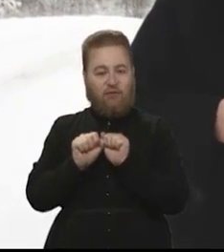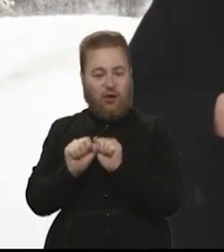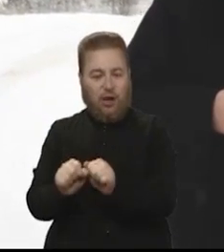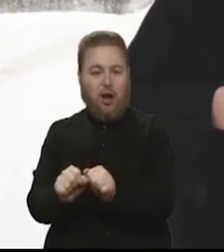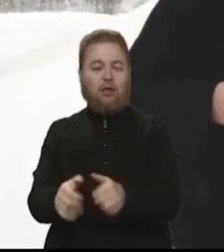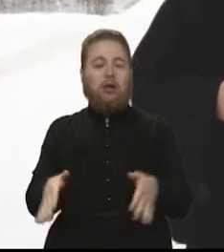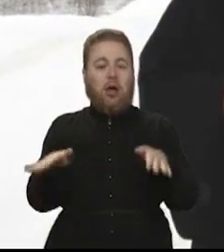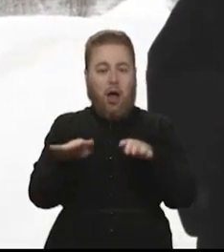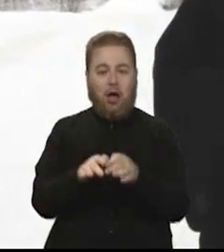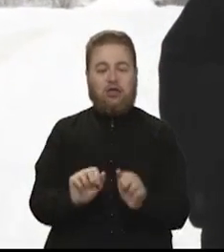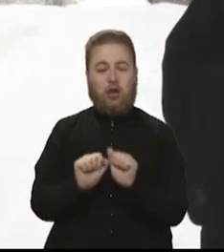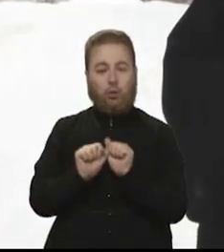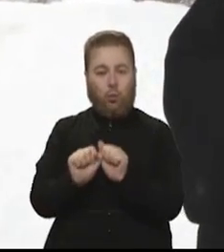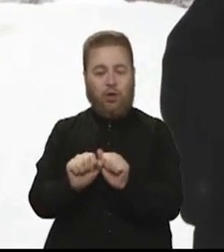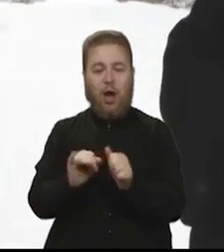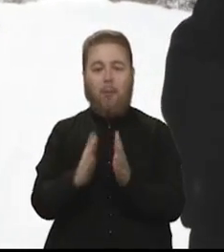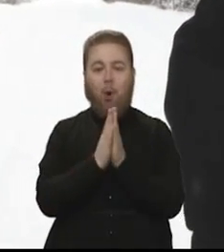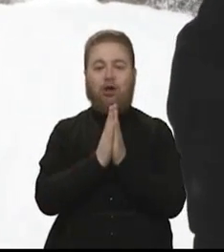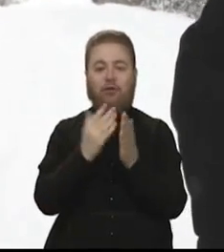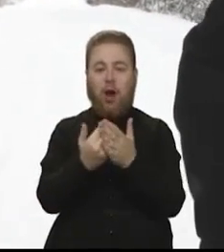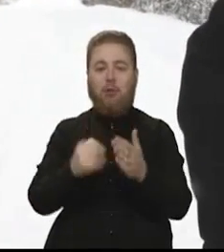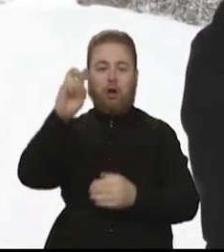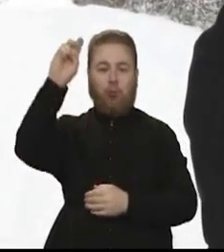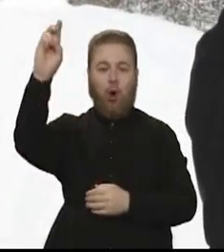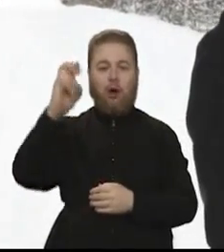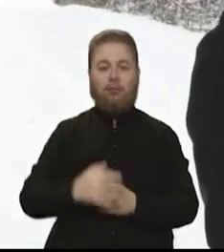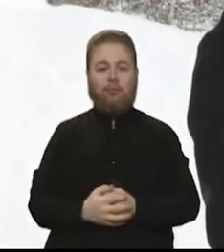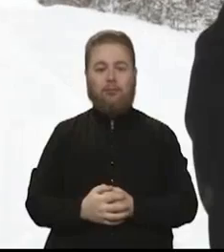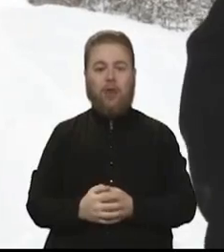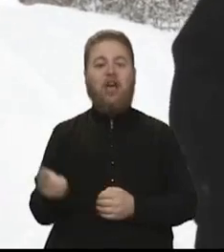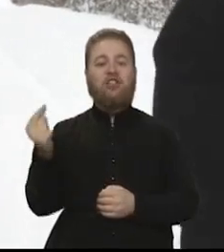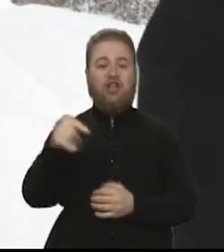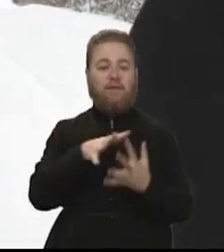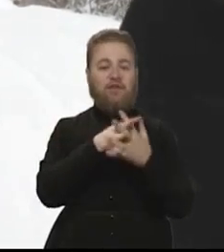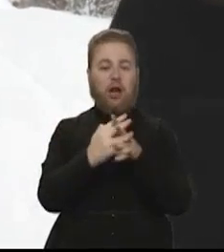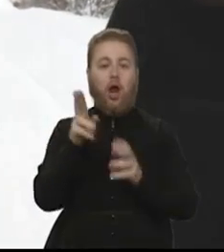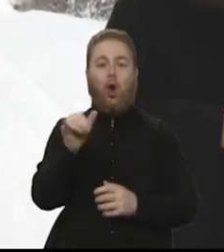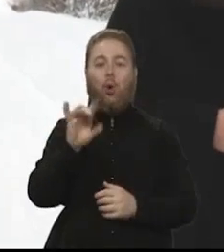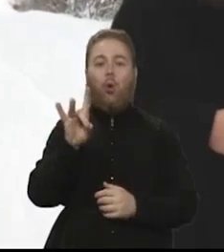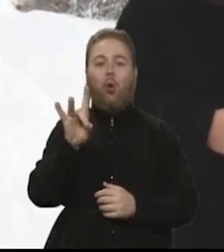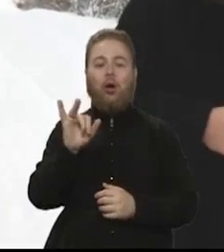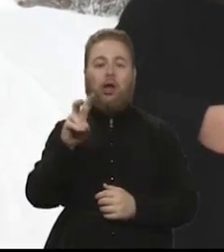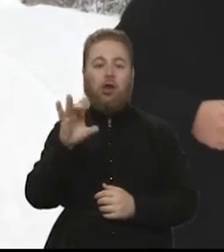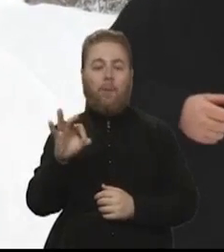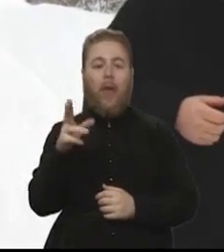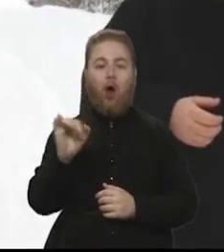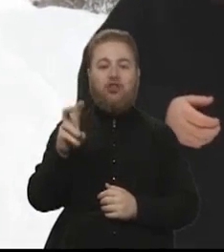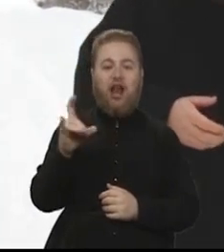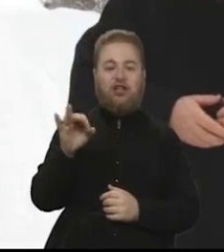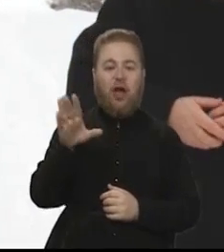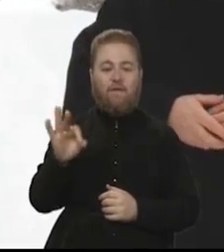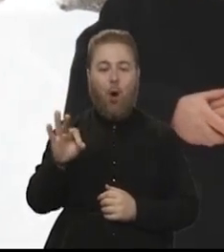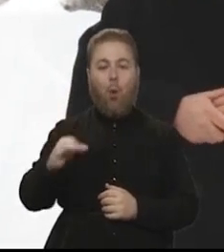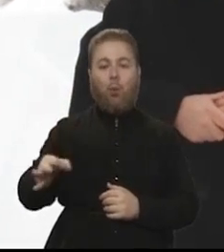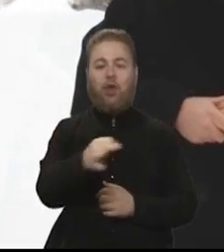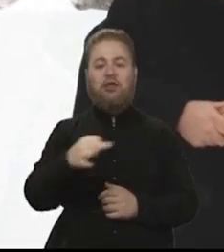заступника и молитвенника пред Богом. Здесь, в селе Курино Котельнического уезда,